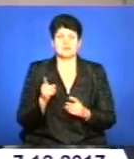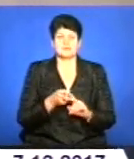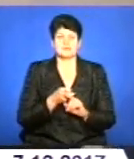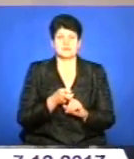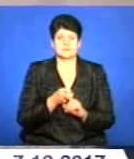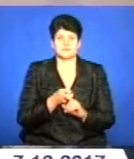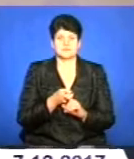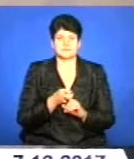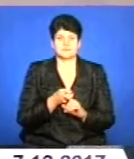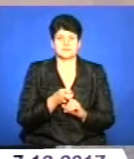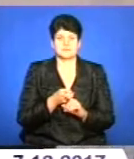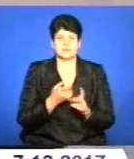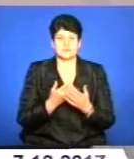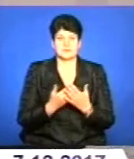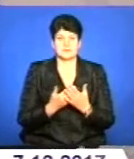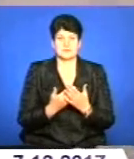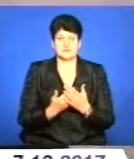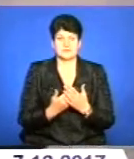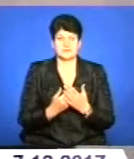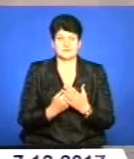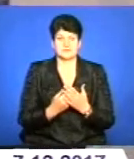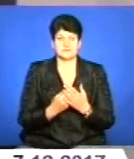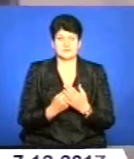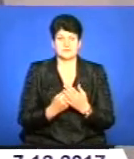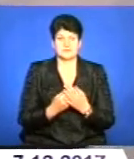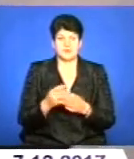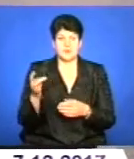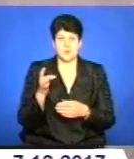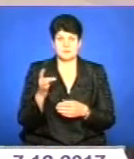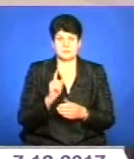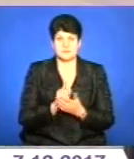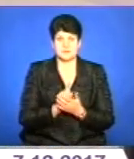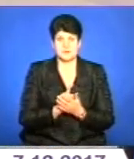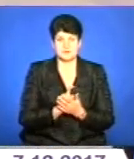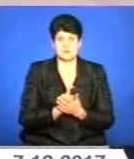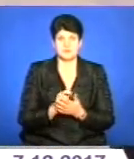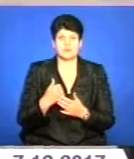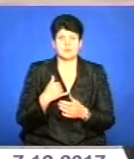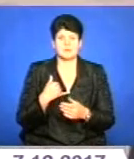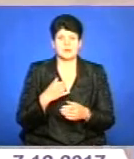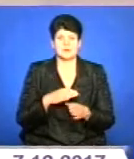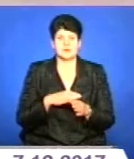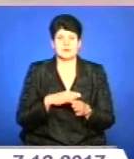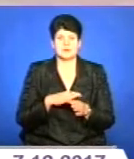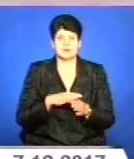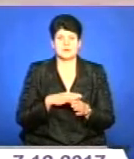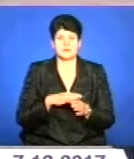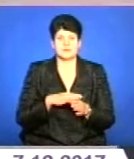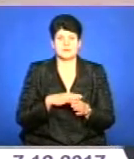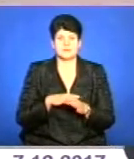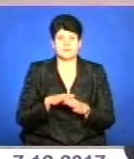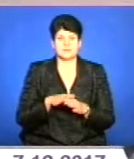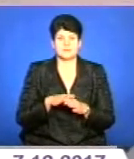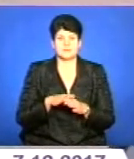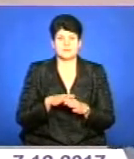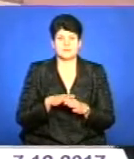знаєте? Ну, напевно, з розміром пенсій. Ні, ми не повністю користуємося, тому що нам тільки